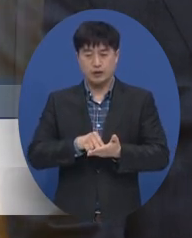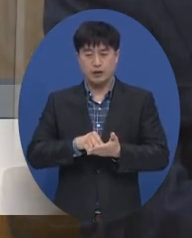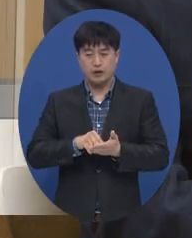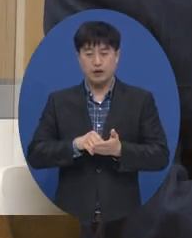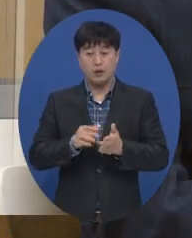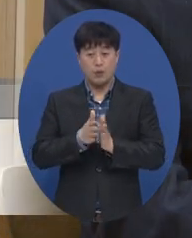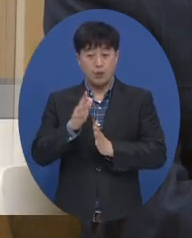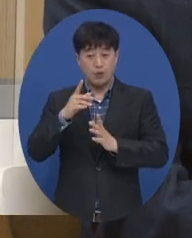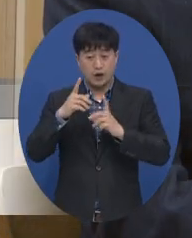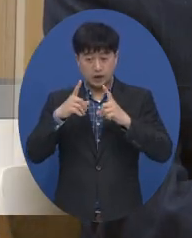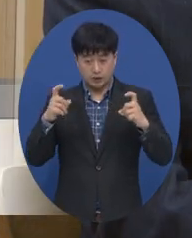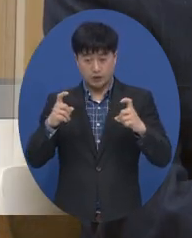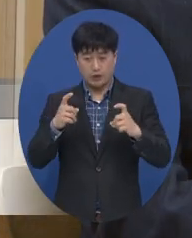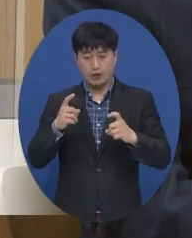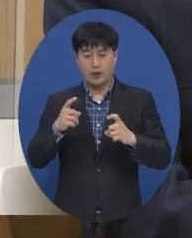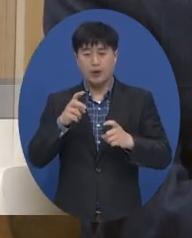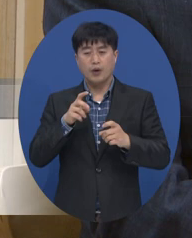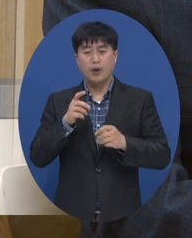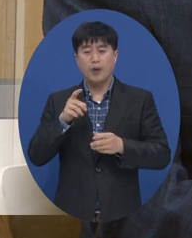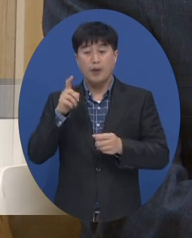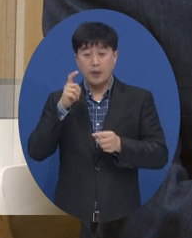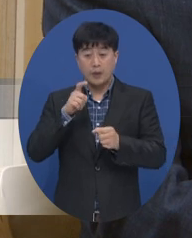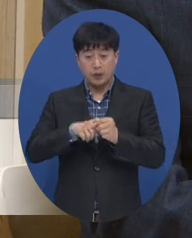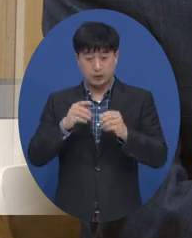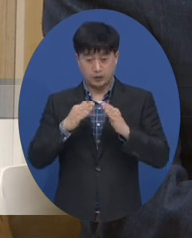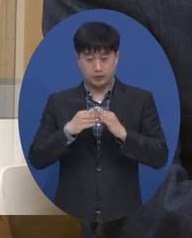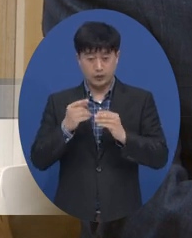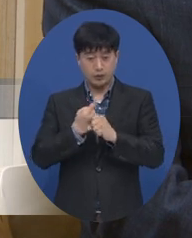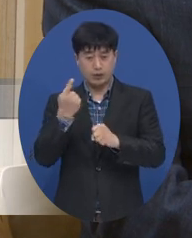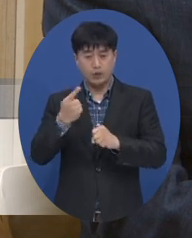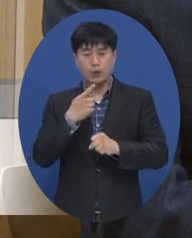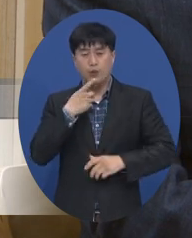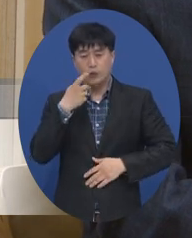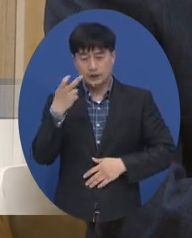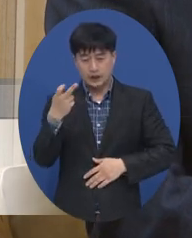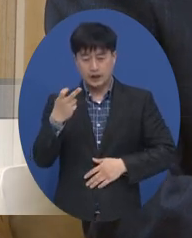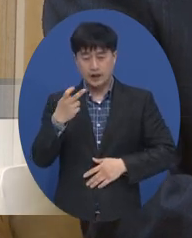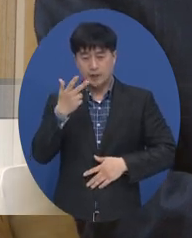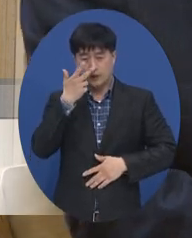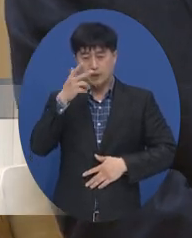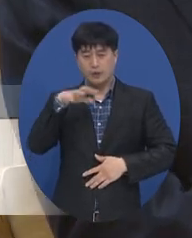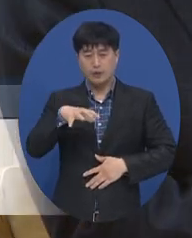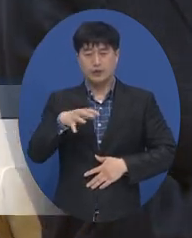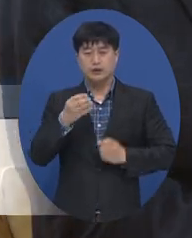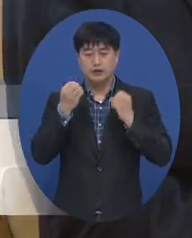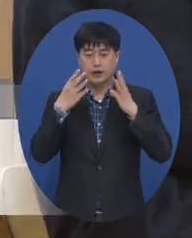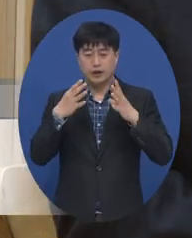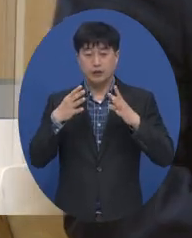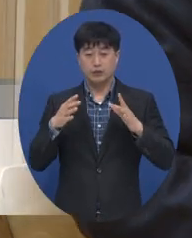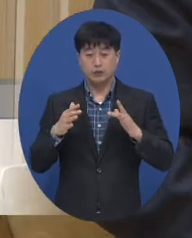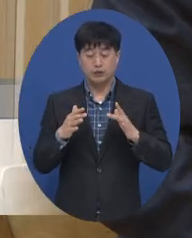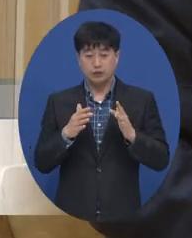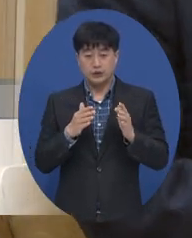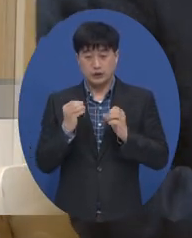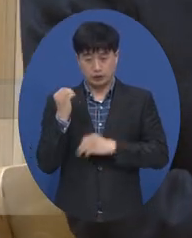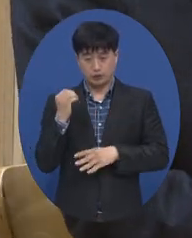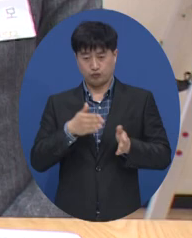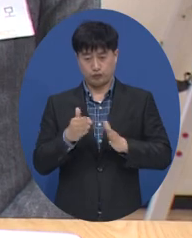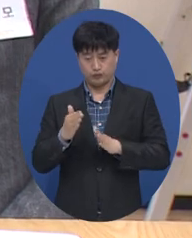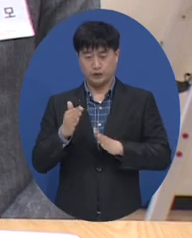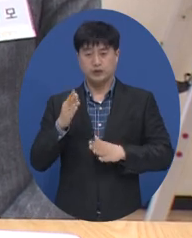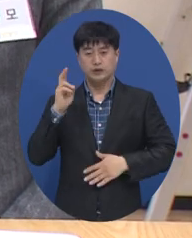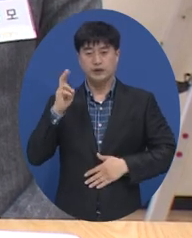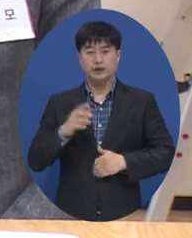것입니다. 화성시 병천뿐만 아니고 오산, 평택에 새로운 전기가 마련될 거라고